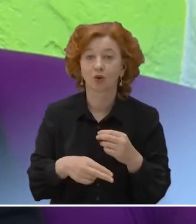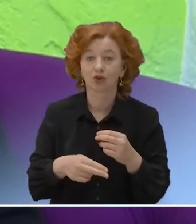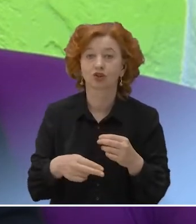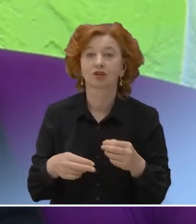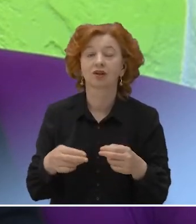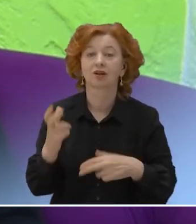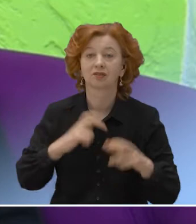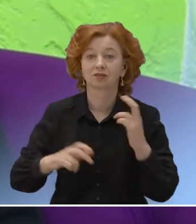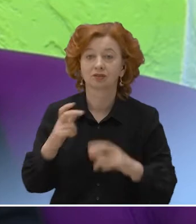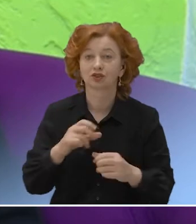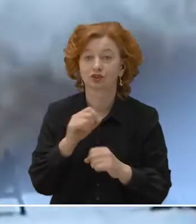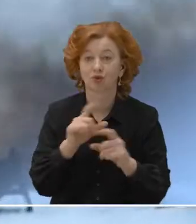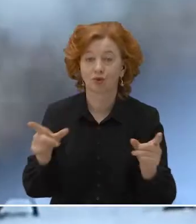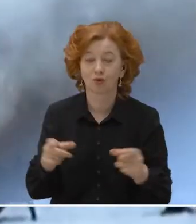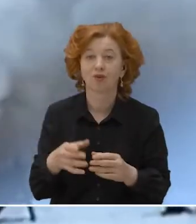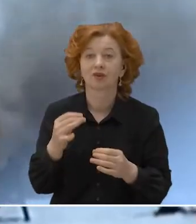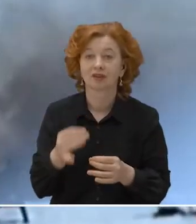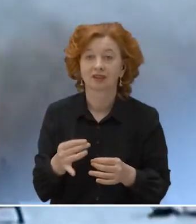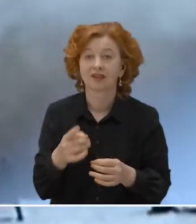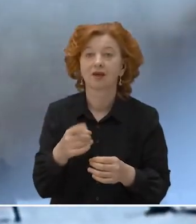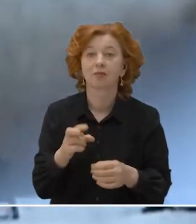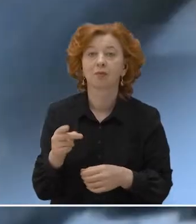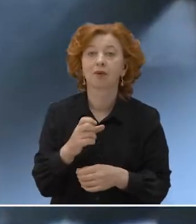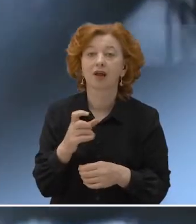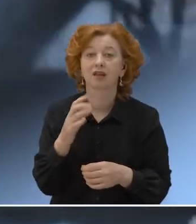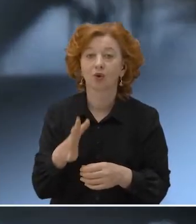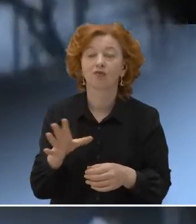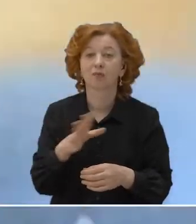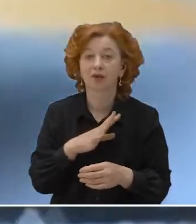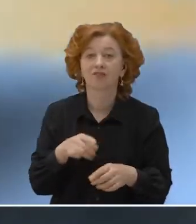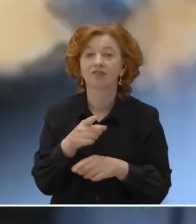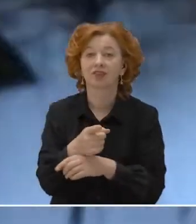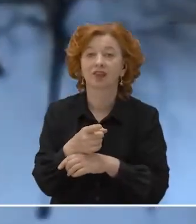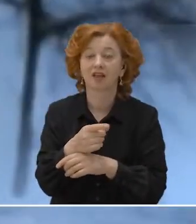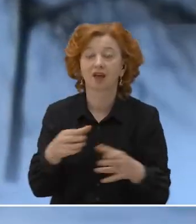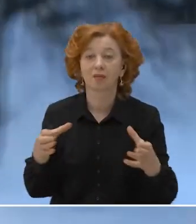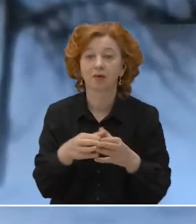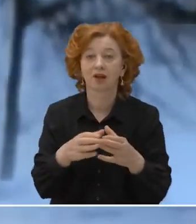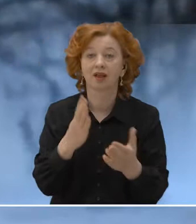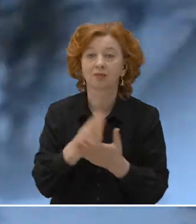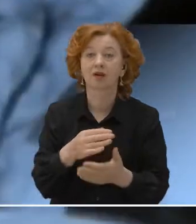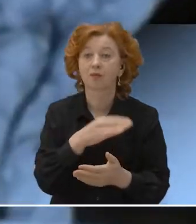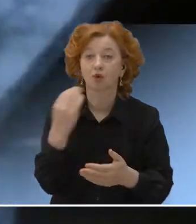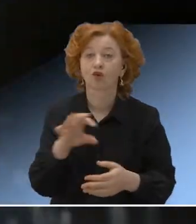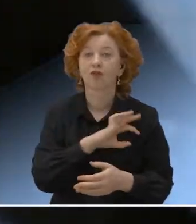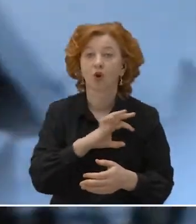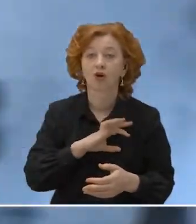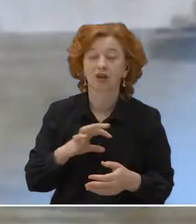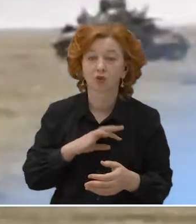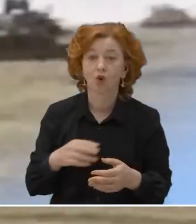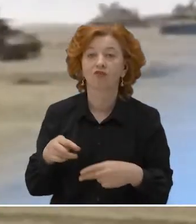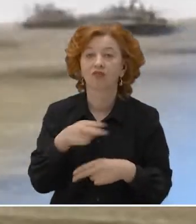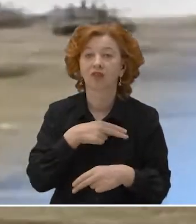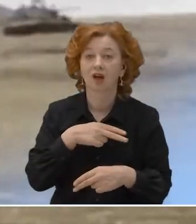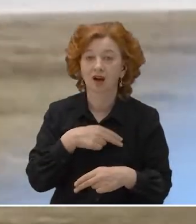закончил высшую школу. За время своей службы Иван Банников был в составе танковой бригады. Имеет множество орденов и